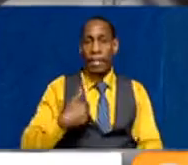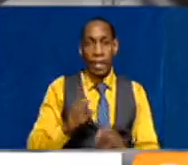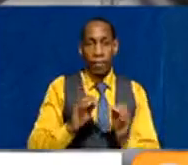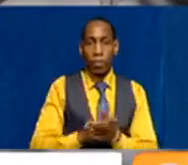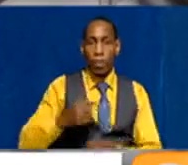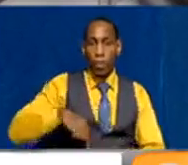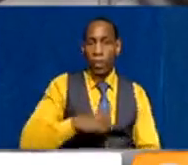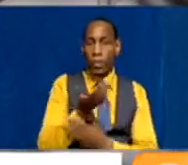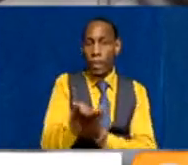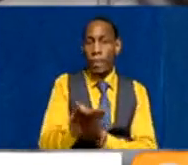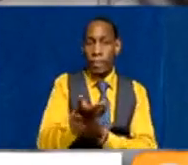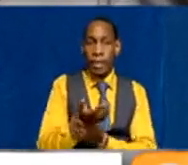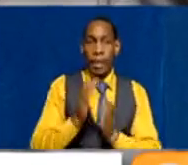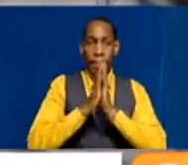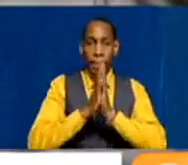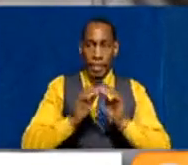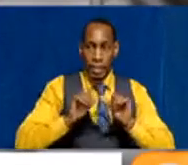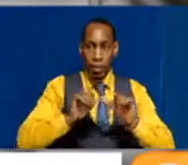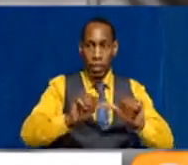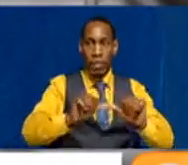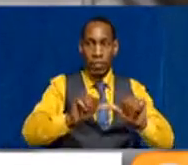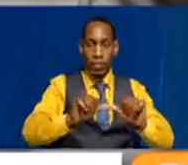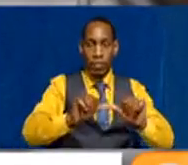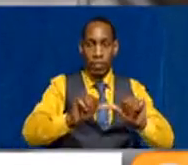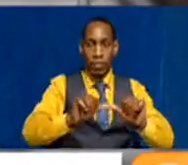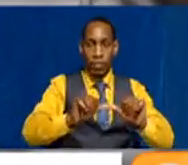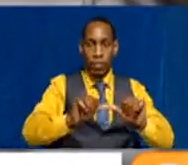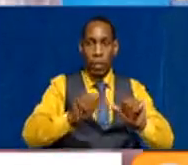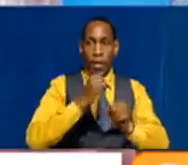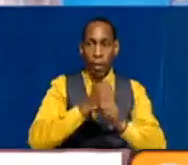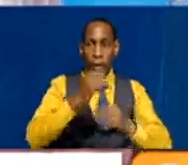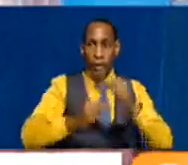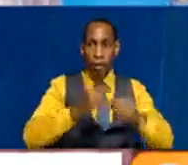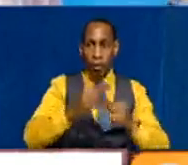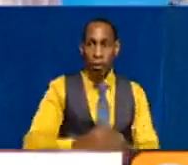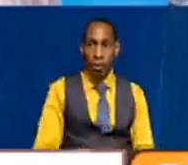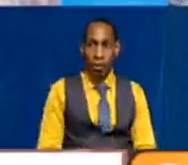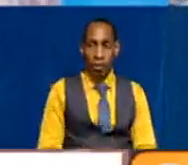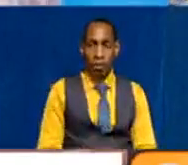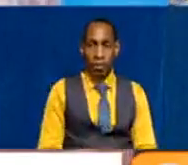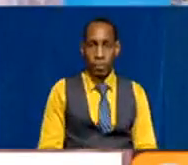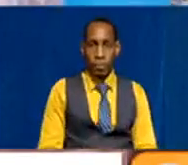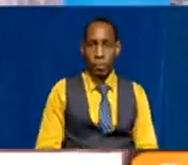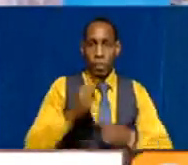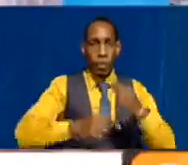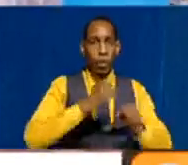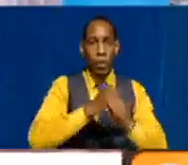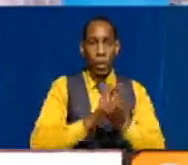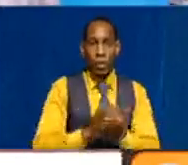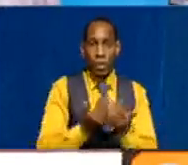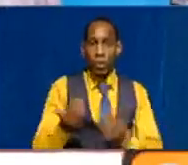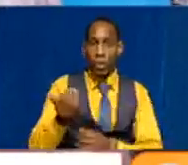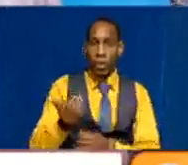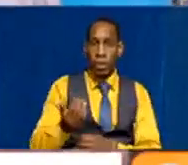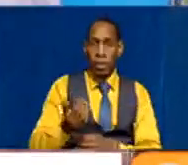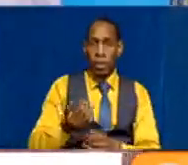tu ni amani idumu katika hii area yetu ili kazi iendelee. Atulie tu tuendelee na kazi, watoto waendelee rudi